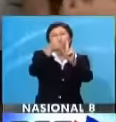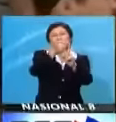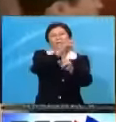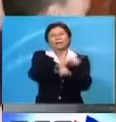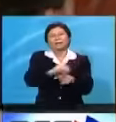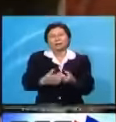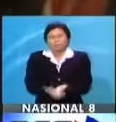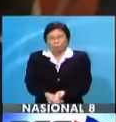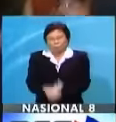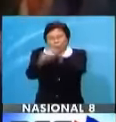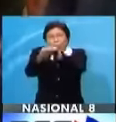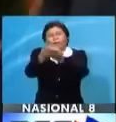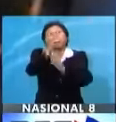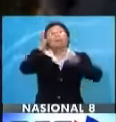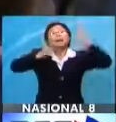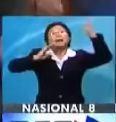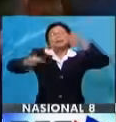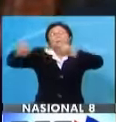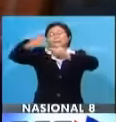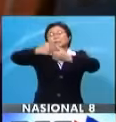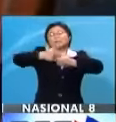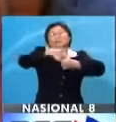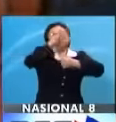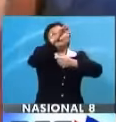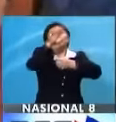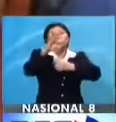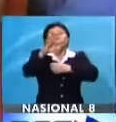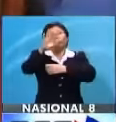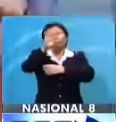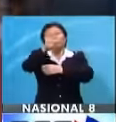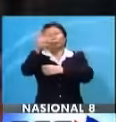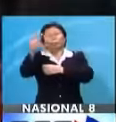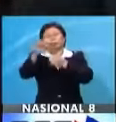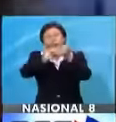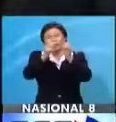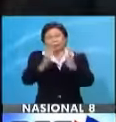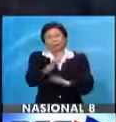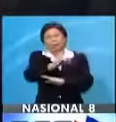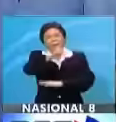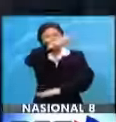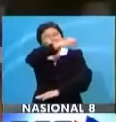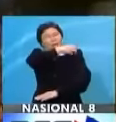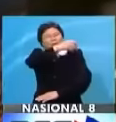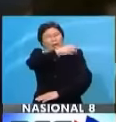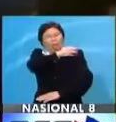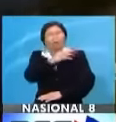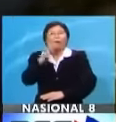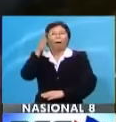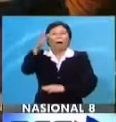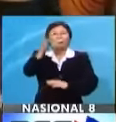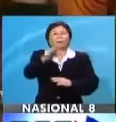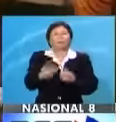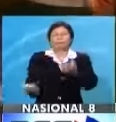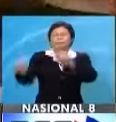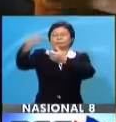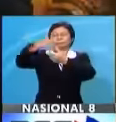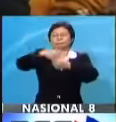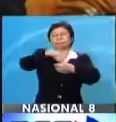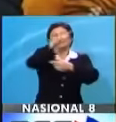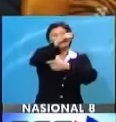tampar. Malaysia bakal disertai sejumlah 944 atlet dan pegawai yang akan mengambil bahagian